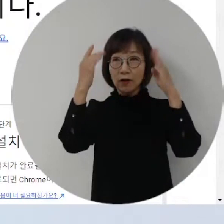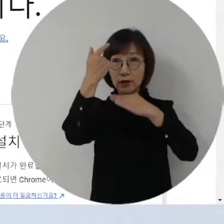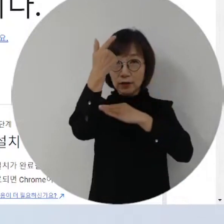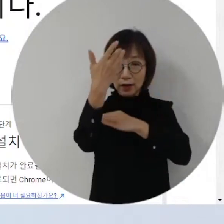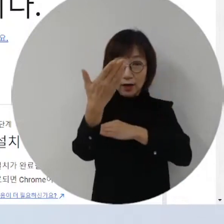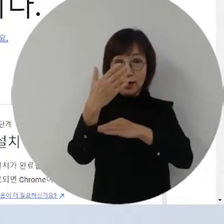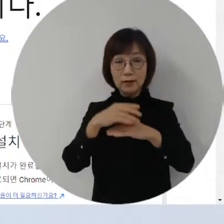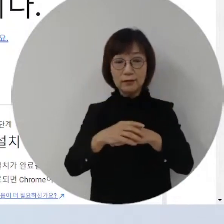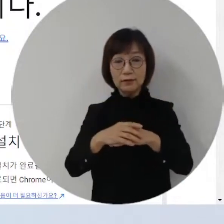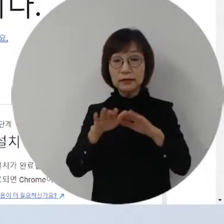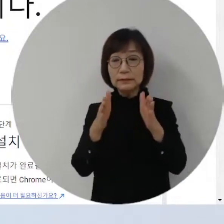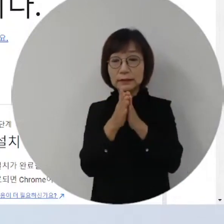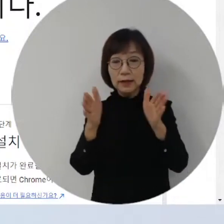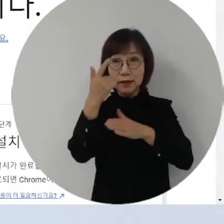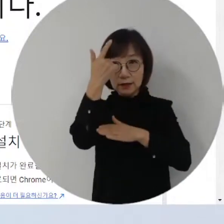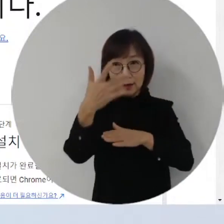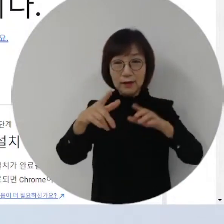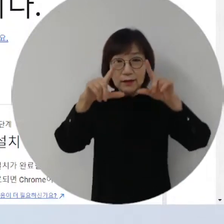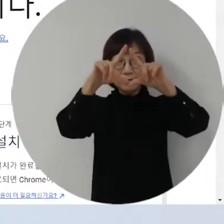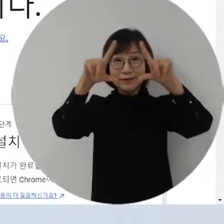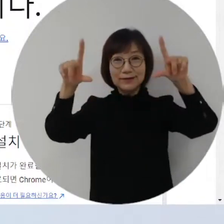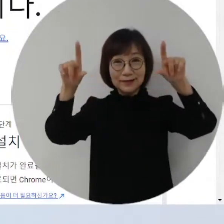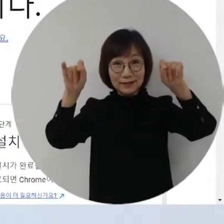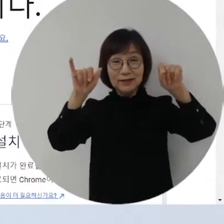다운로드 상자가 나오는 분들도 계실 겁니다.